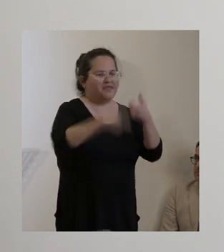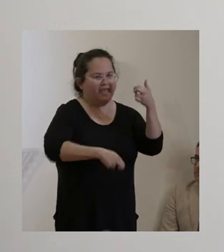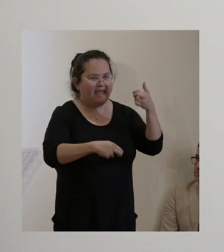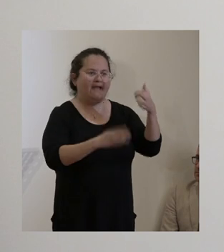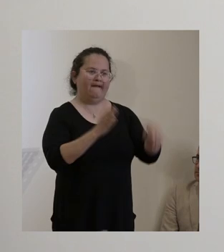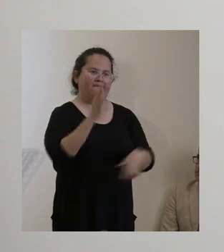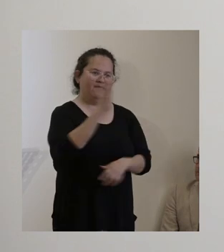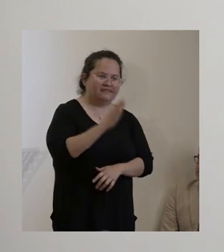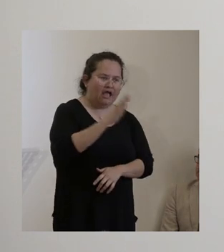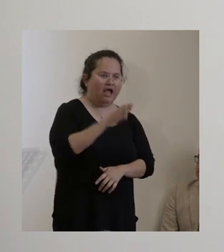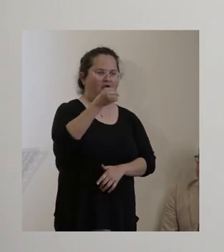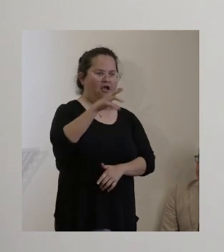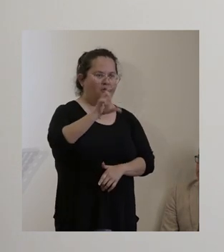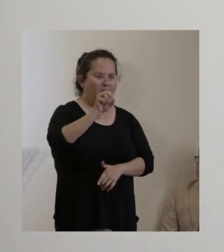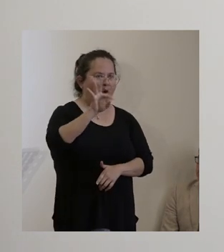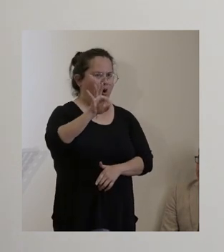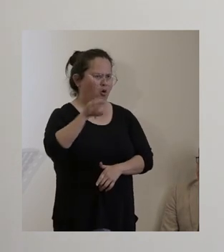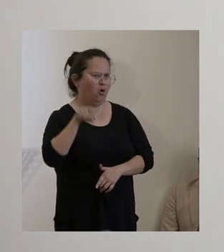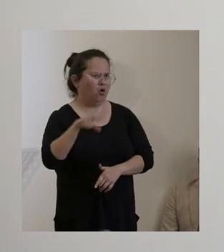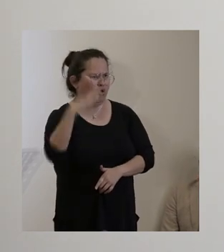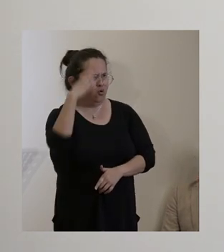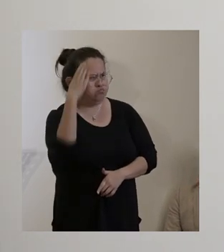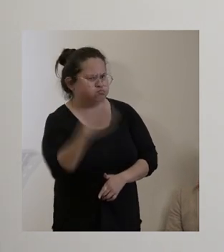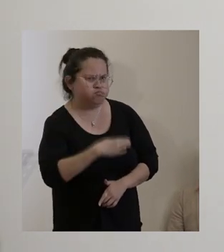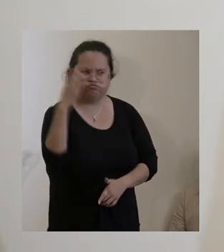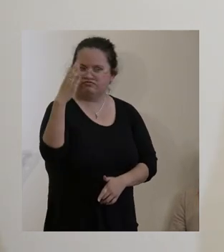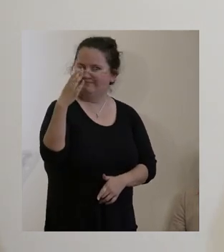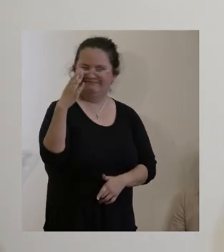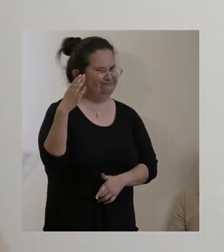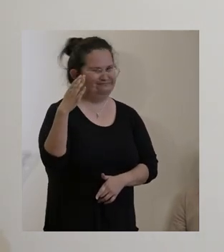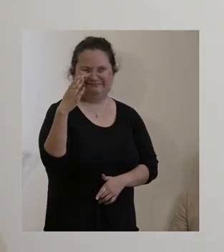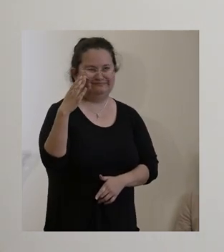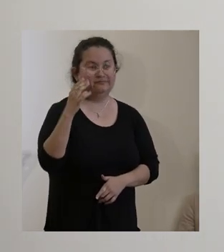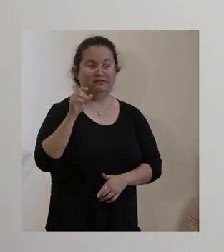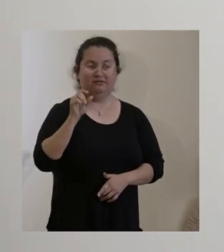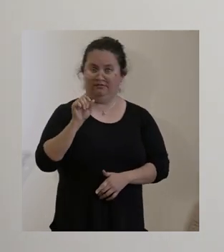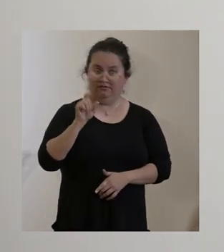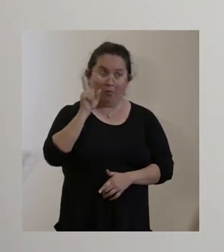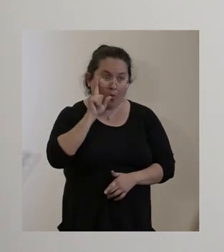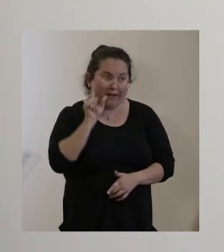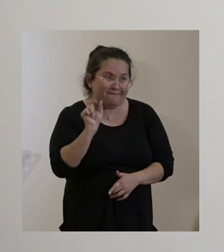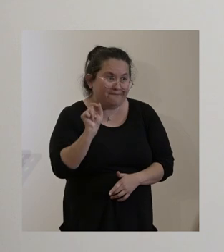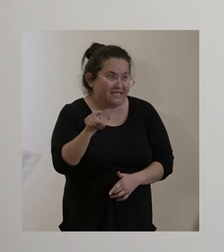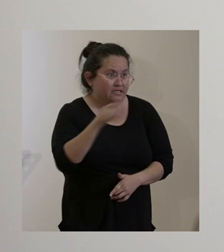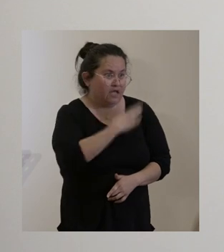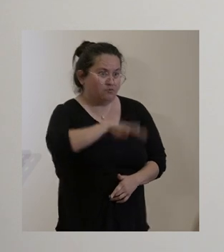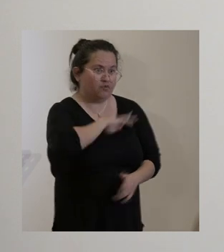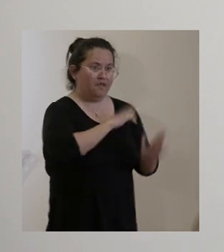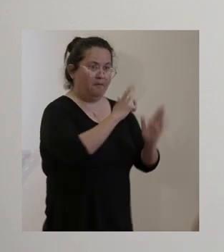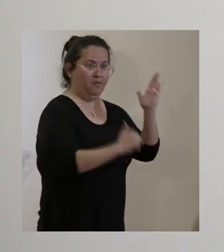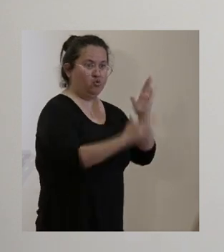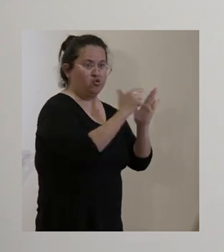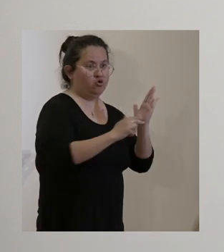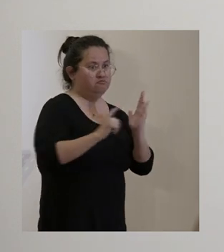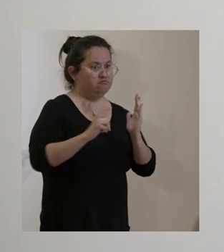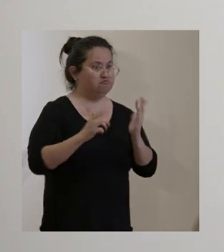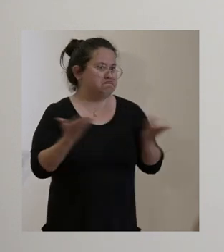grand peintre, il n'est pas extrêmement connu et on ne sait pas vraiment pourquoi c'est lui qui a été choisi. Mais le tableau a été peint